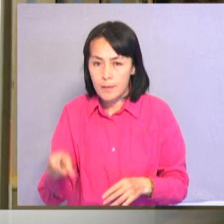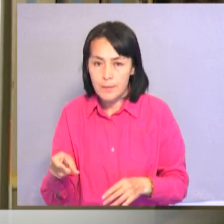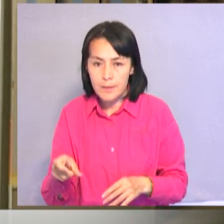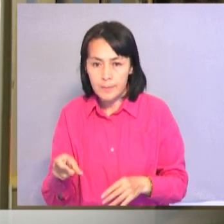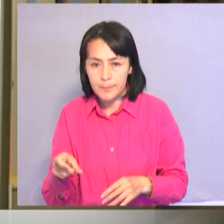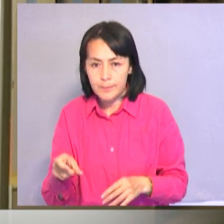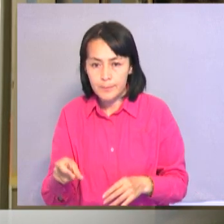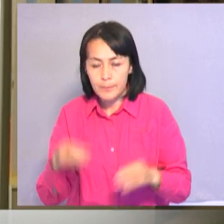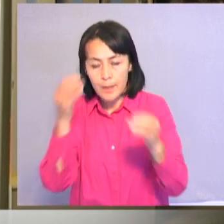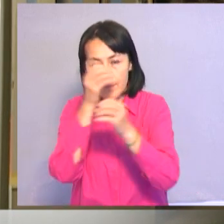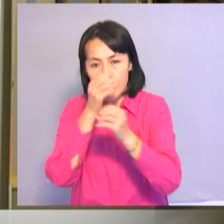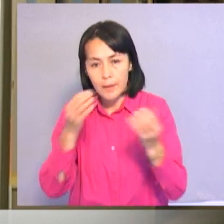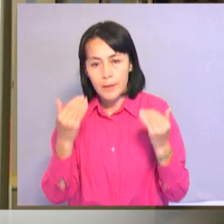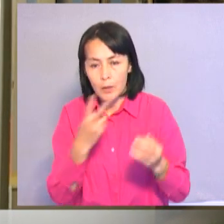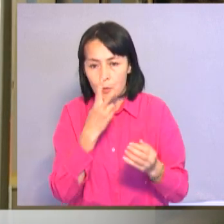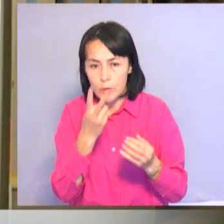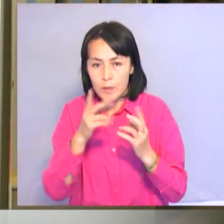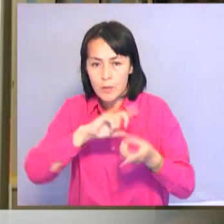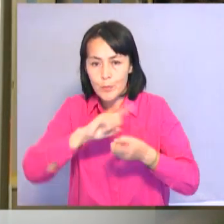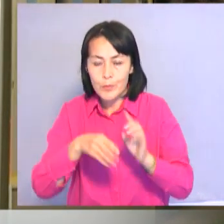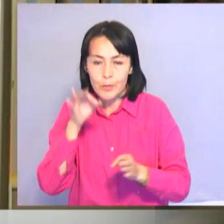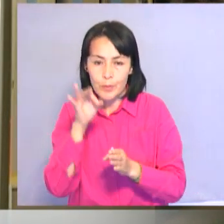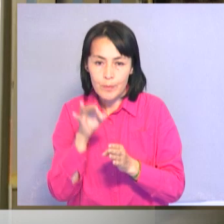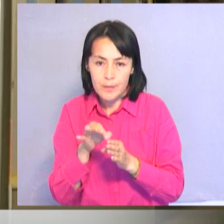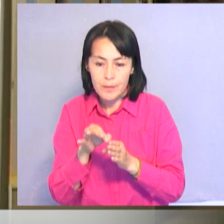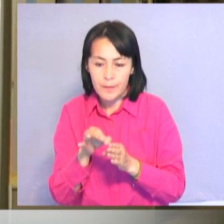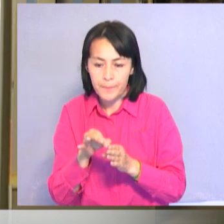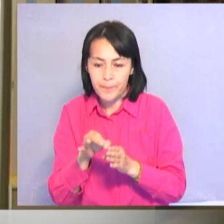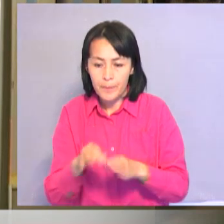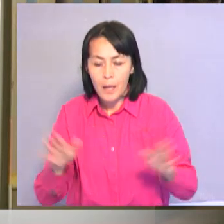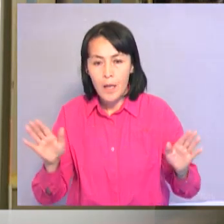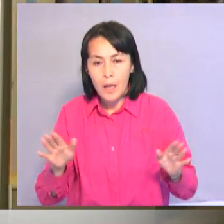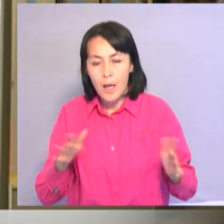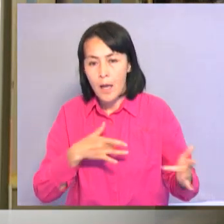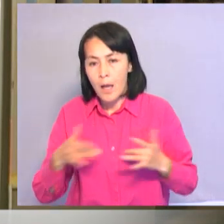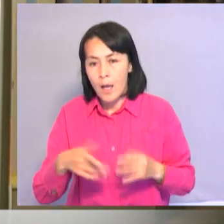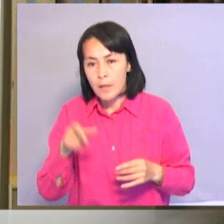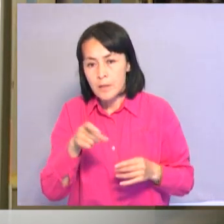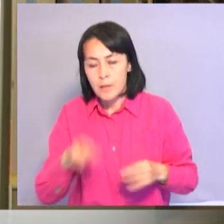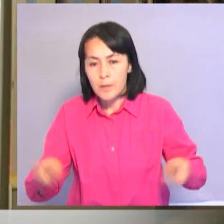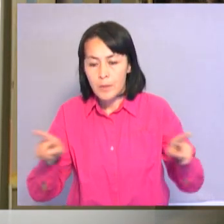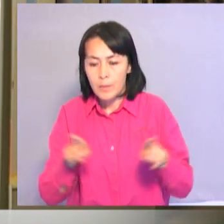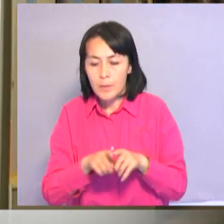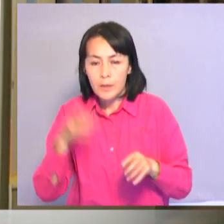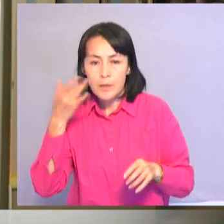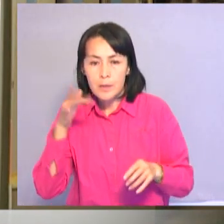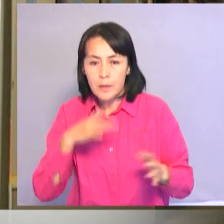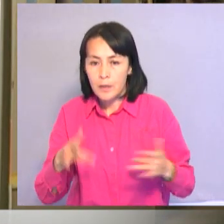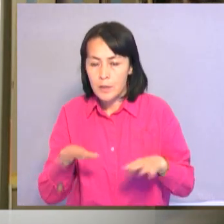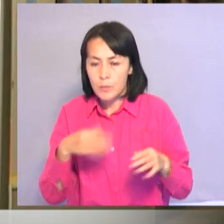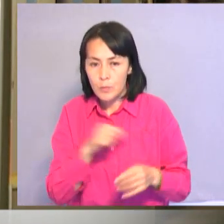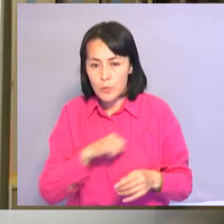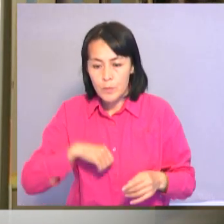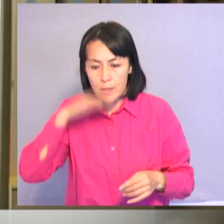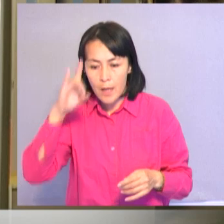халқымыздың мәдениетке деген көзқарасын өзгерту мақсатында әншілермен мысалға шетелдің әншілері емес,